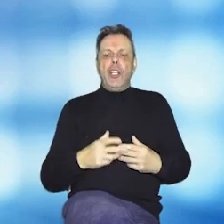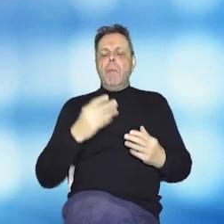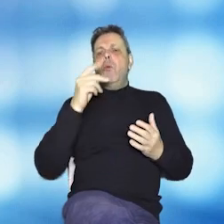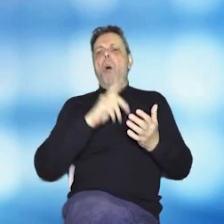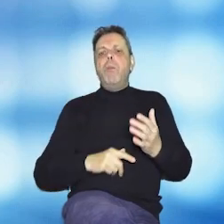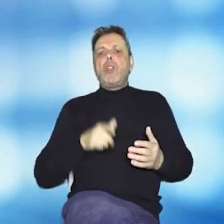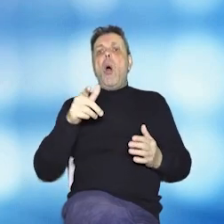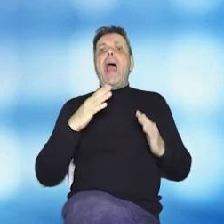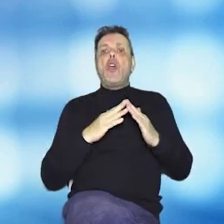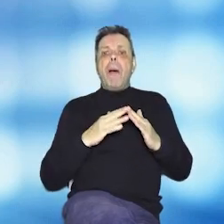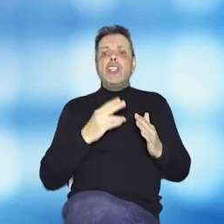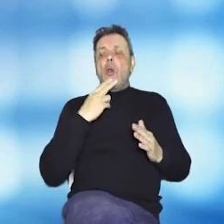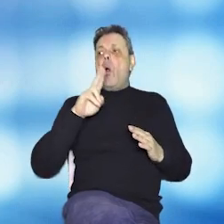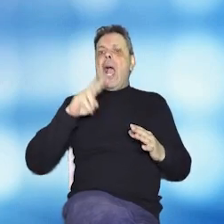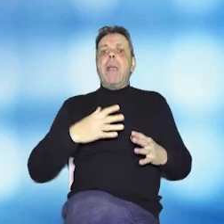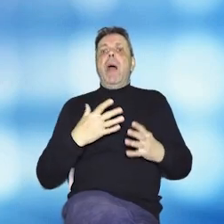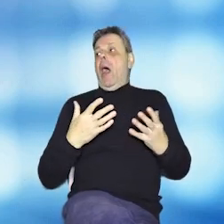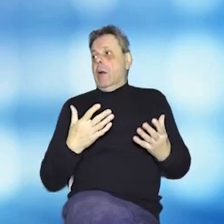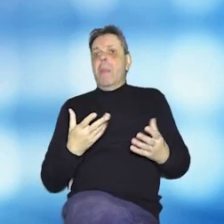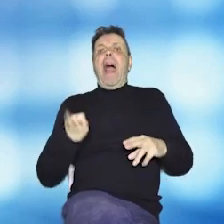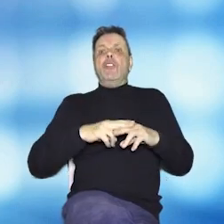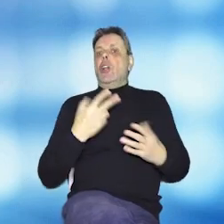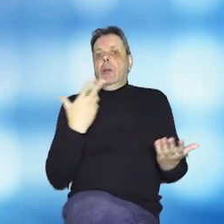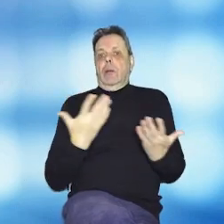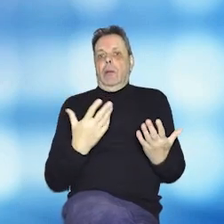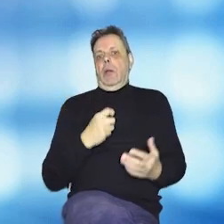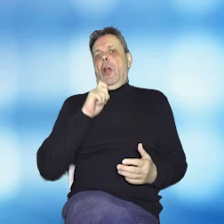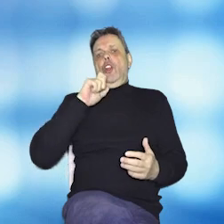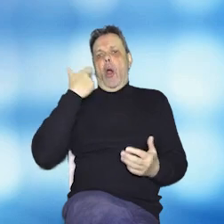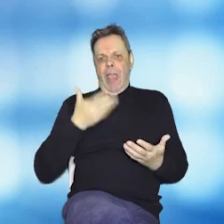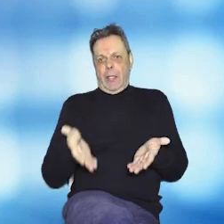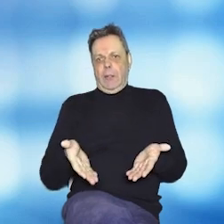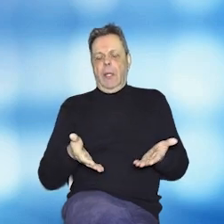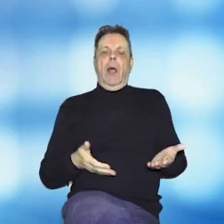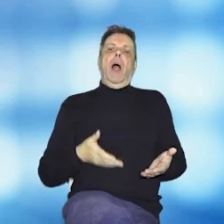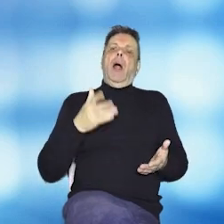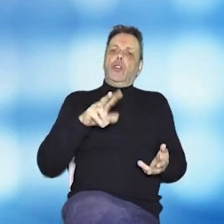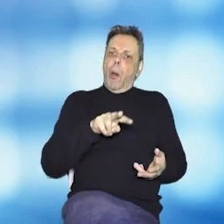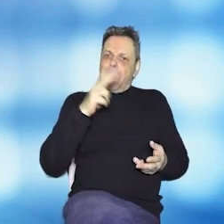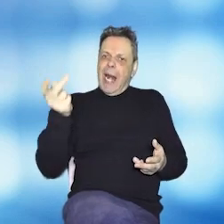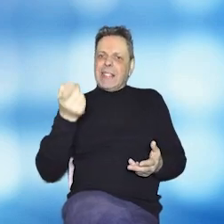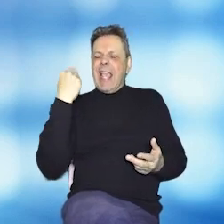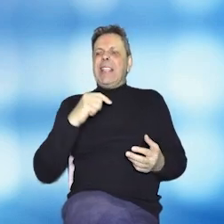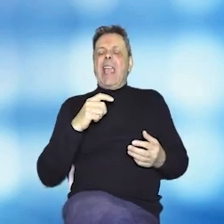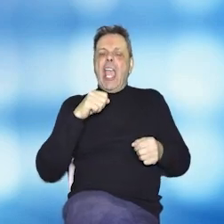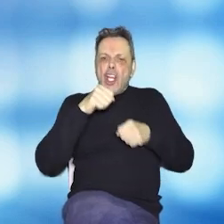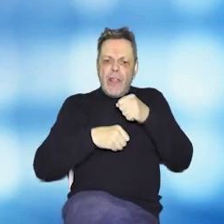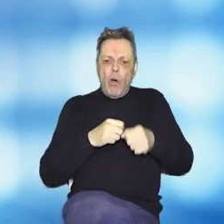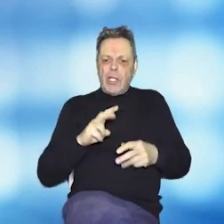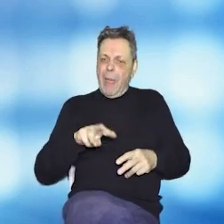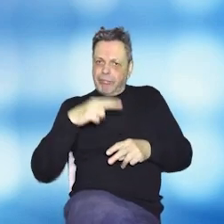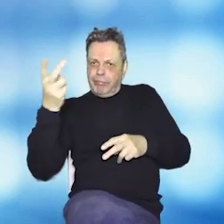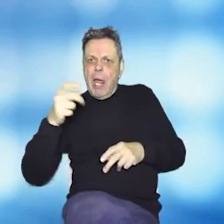često i onaj domaćin koga ima u izobilju je čovjek. Jel? Okay. I do prijelaza iz neke životinje